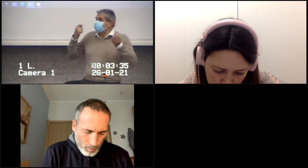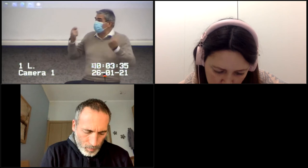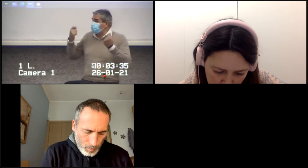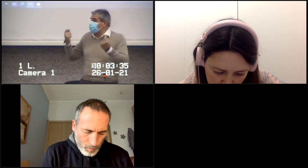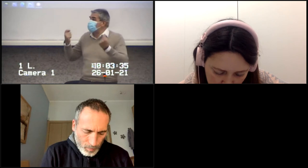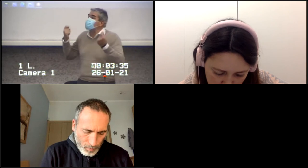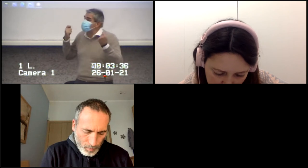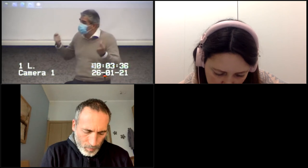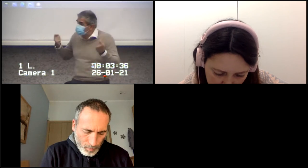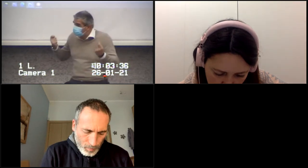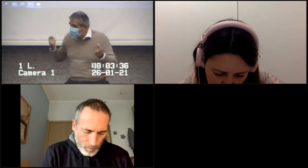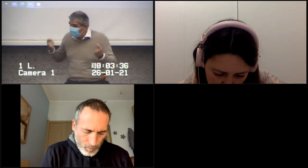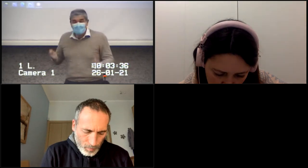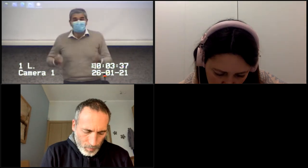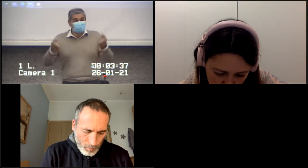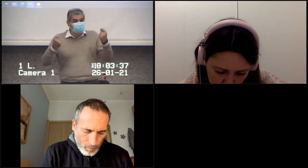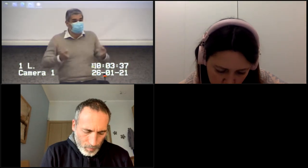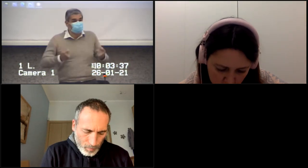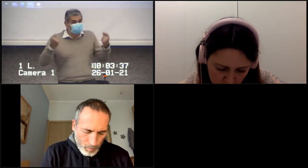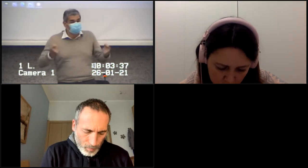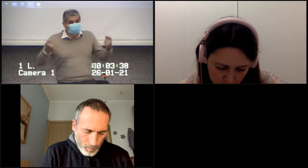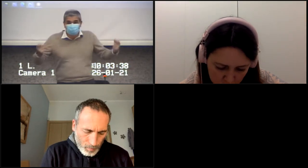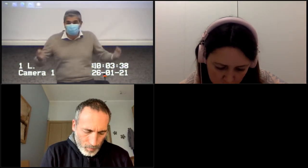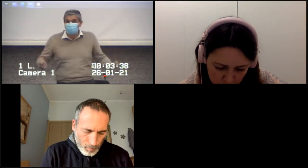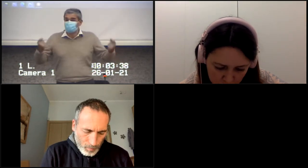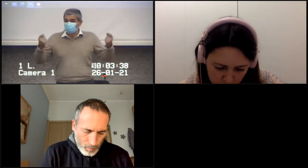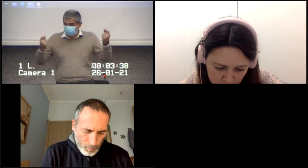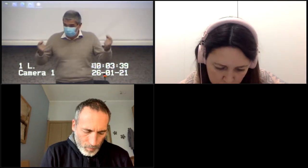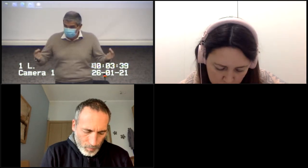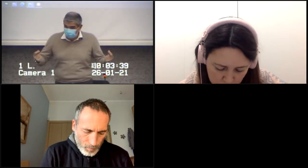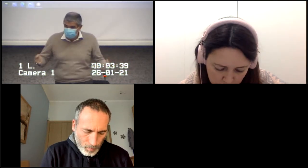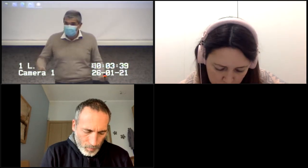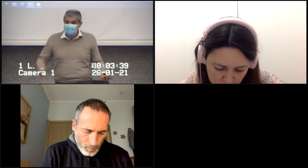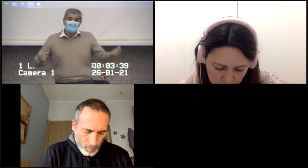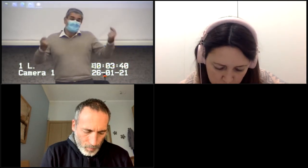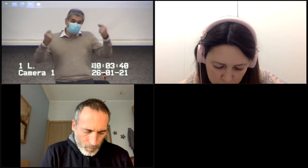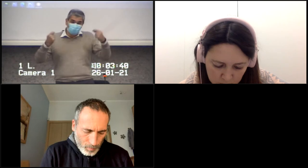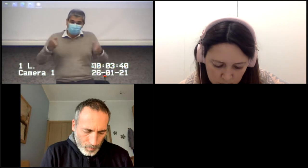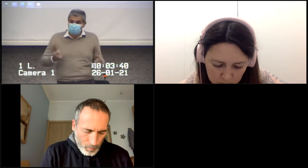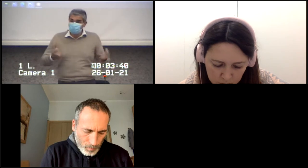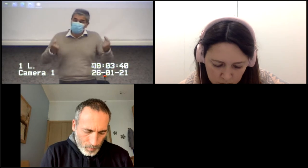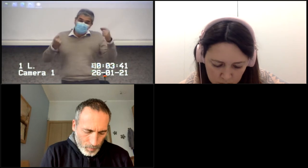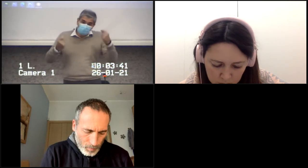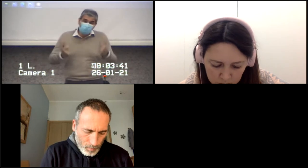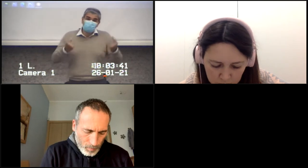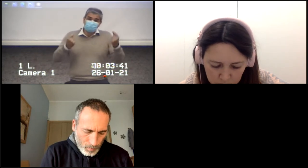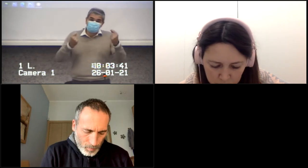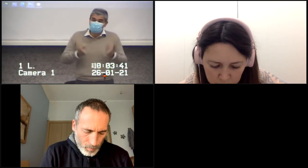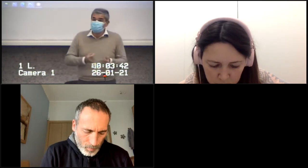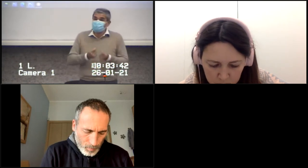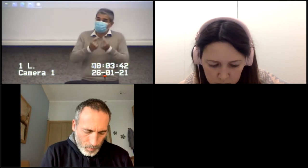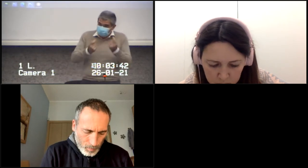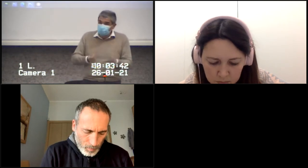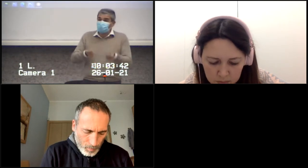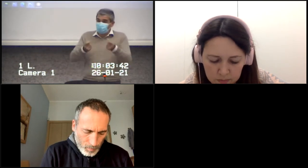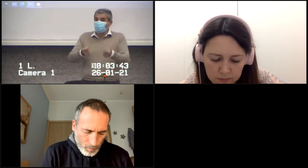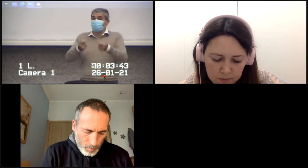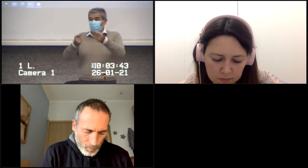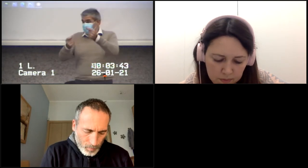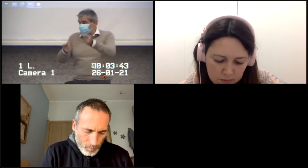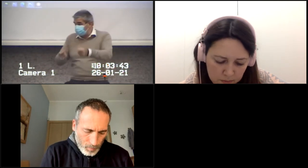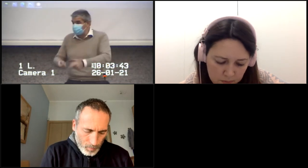difficilmente siamo capaci di gestire, perché gestire un ente di queste dimensioni non è facile. soprattutto con situazioni